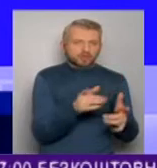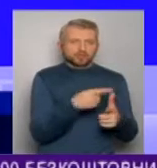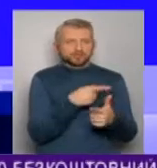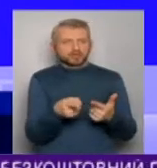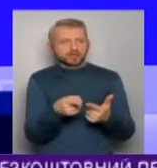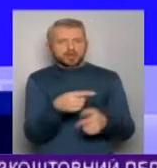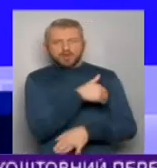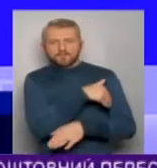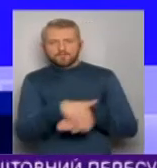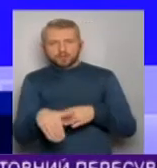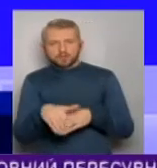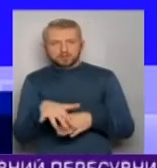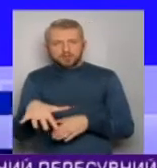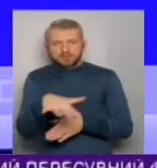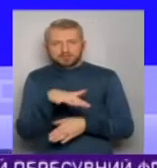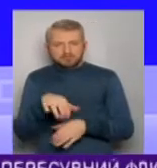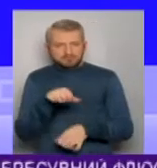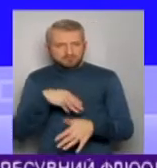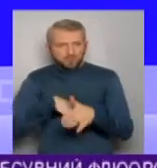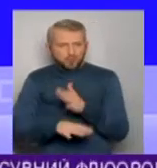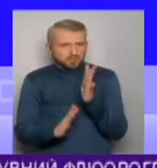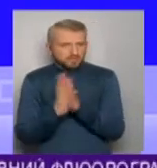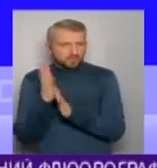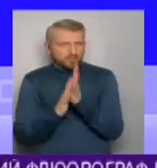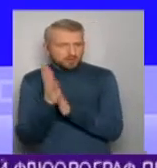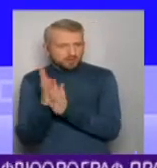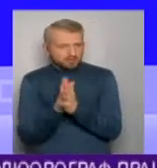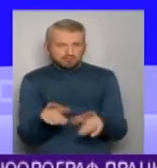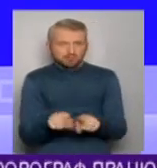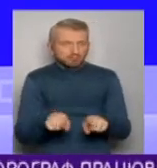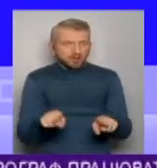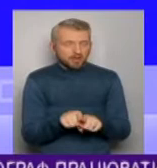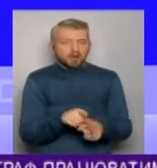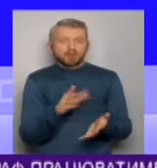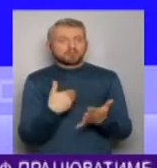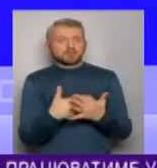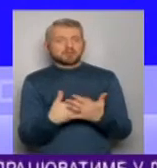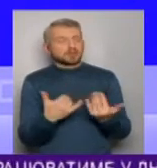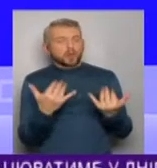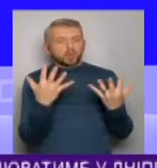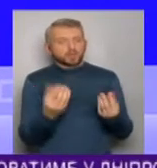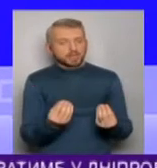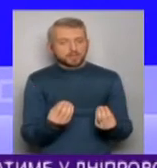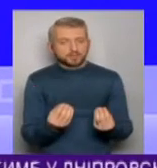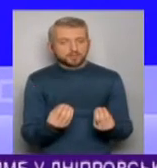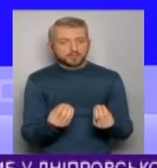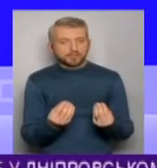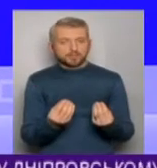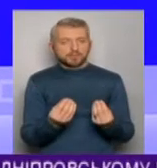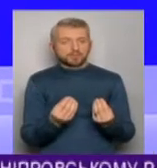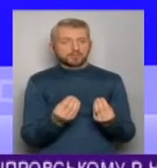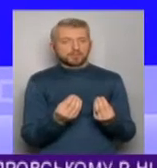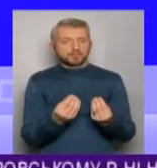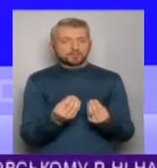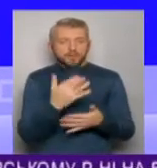вулиці, які знаходяться в районі станції метро Лісова. Приклад тому може послужити, наприклад, на сьогоднішній день перелік